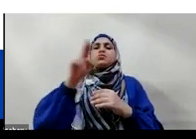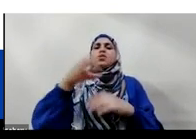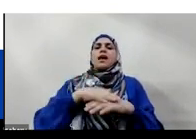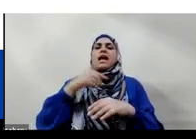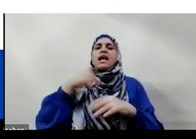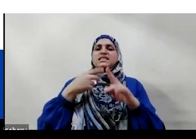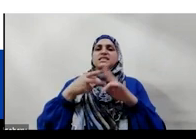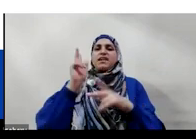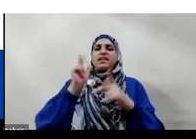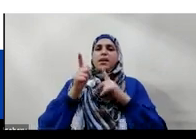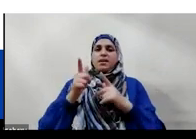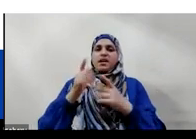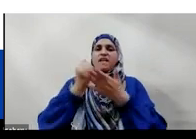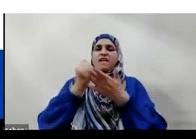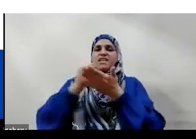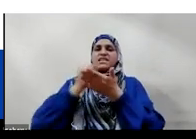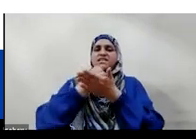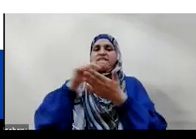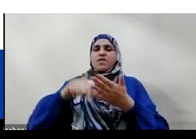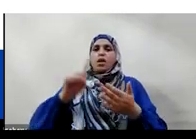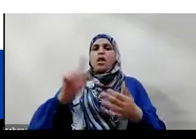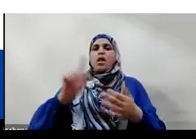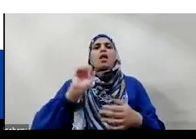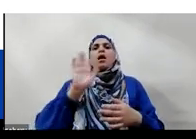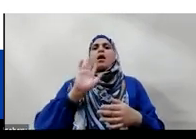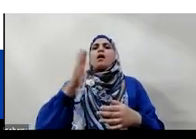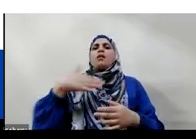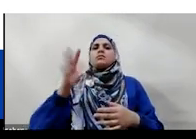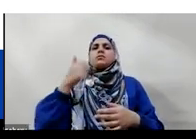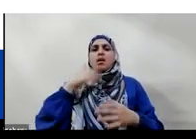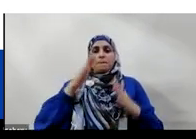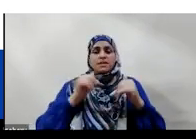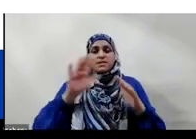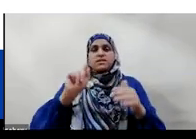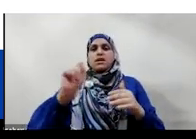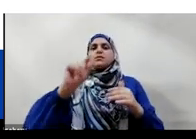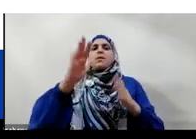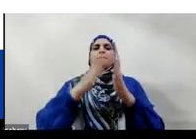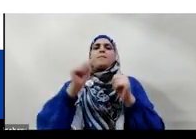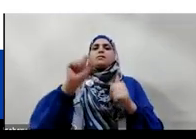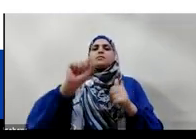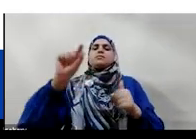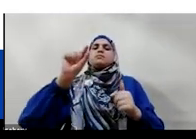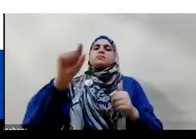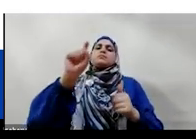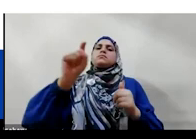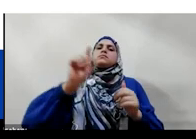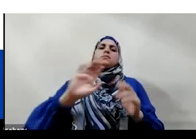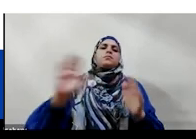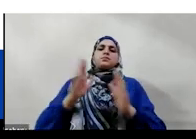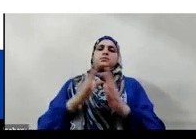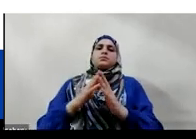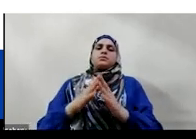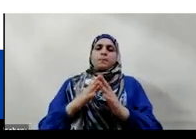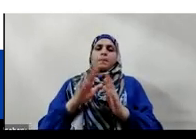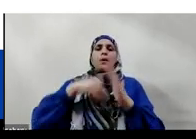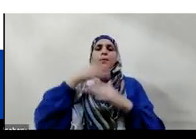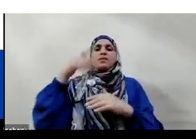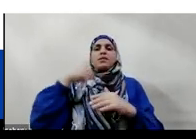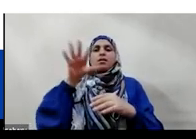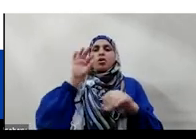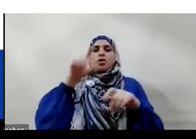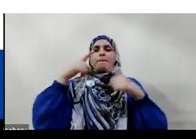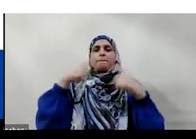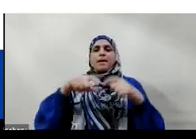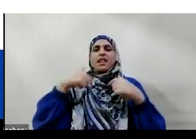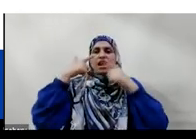information، بختار الجنسيتي ولو معايا أي additional citizenship، وبختار البلد اللي أنا عايش مقيم